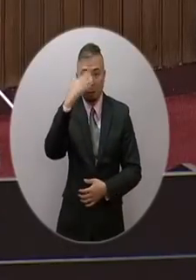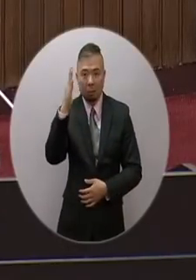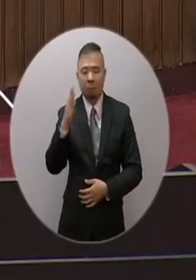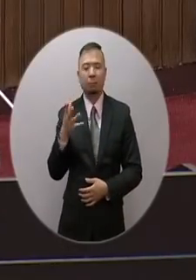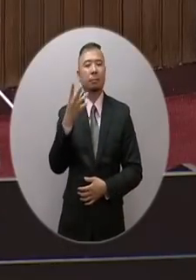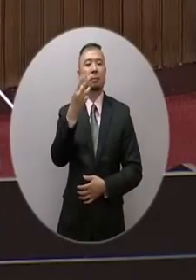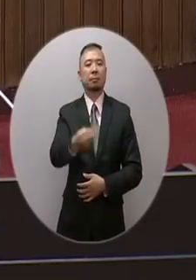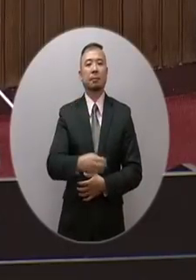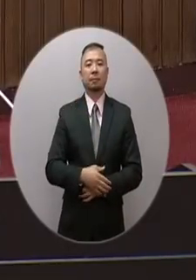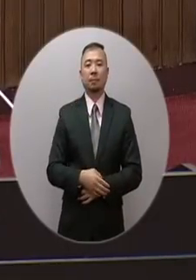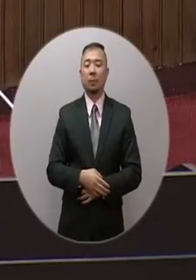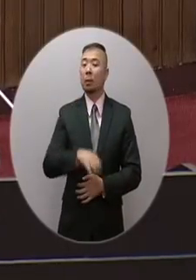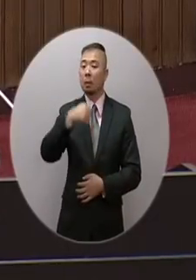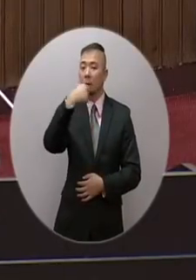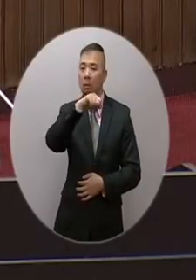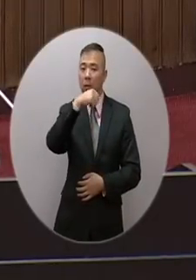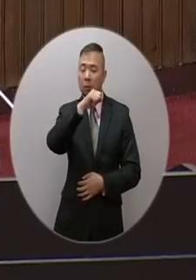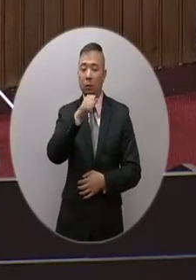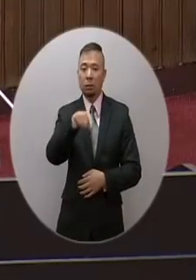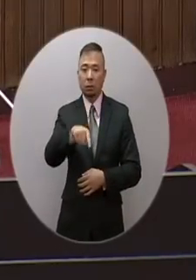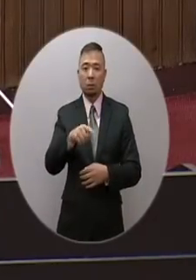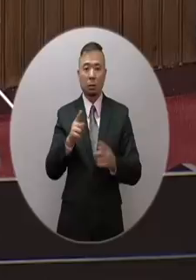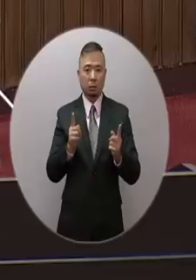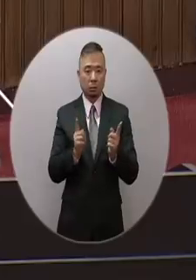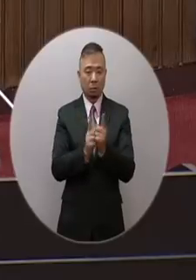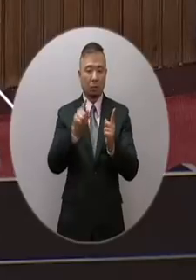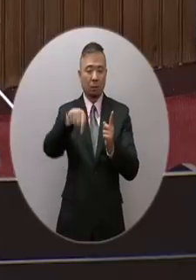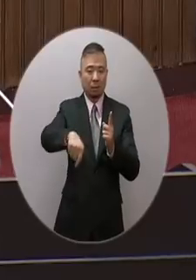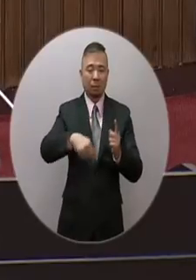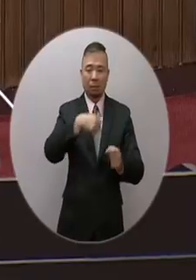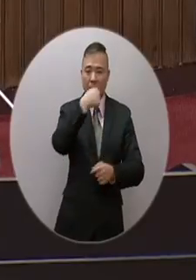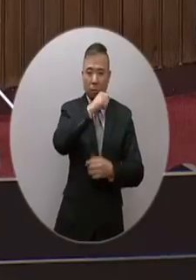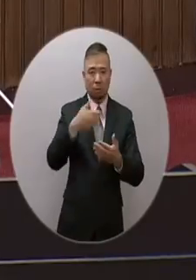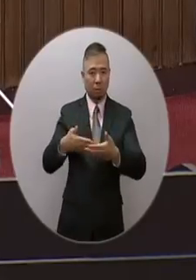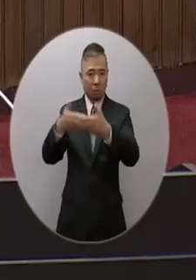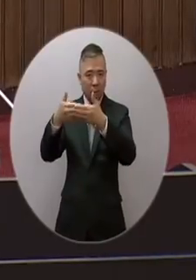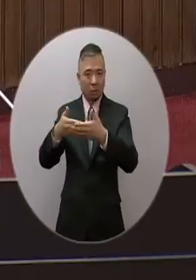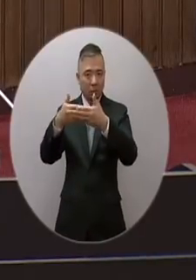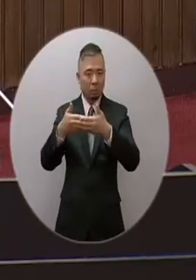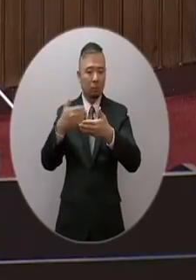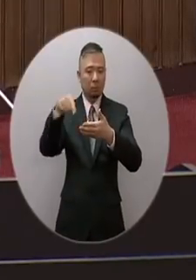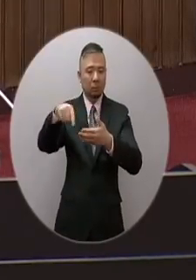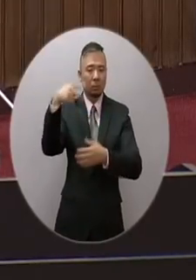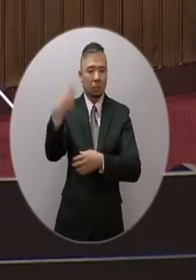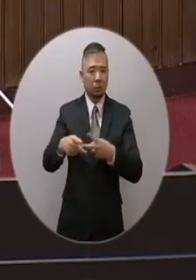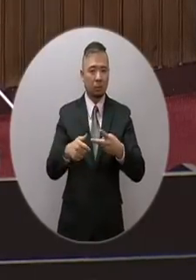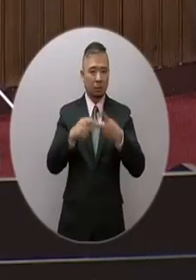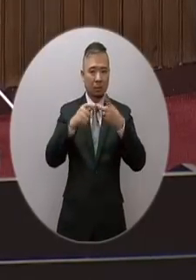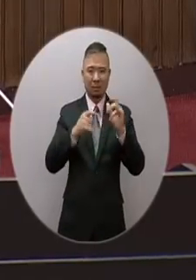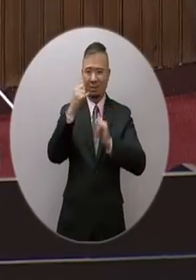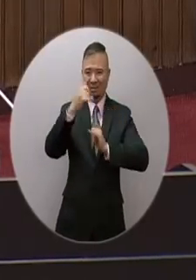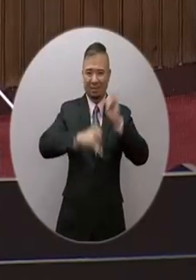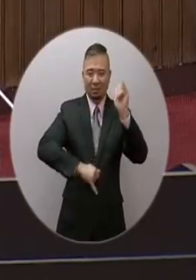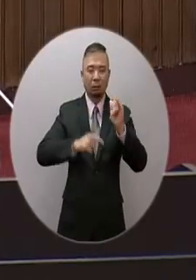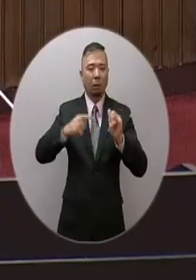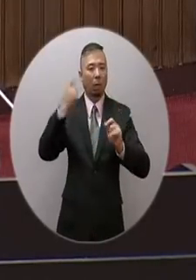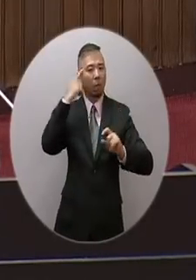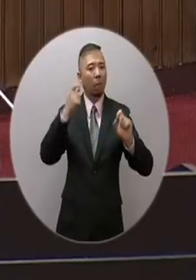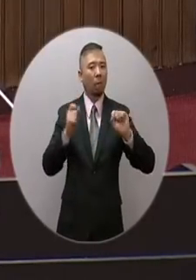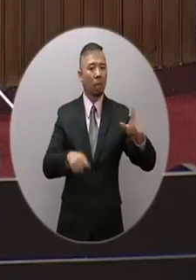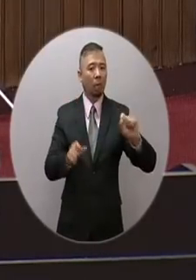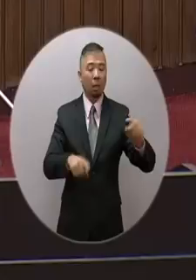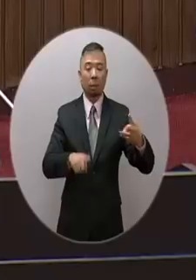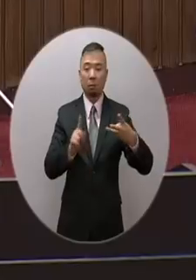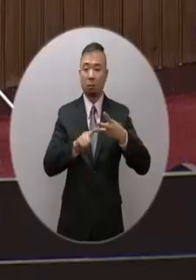台湾不止在两岸议题有南辕北辙的对立，对历史解读、国族认同、发